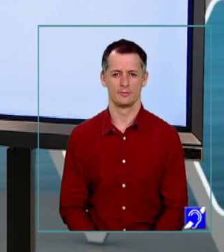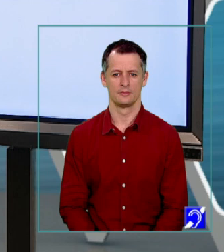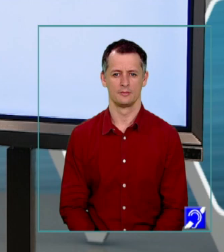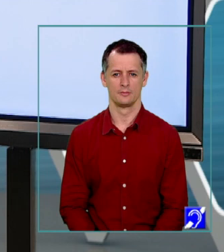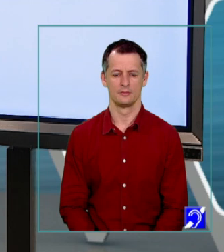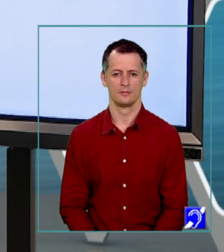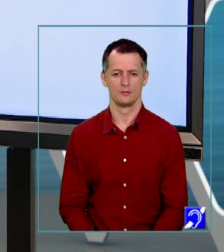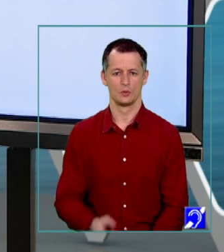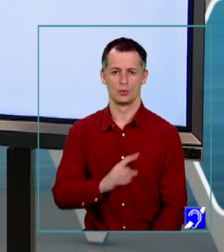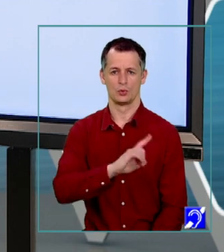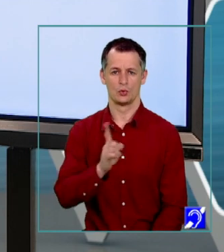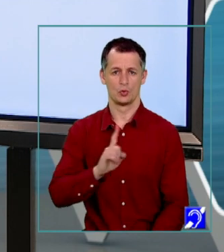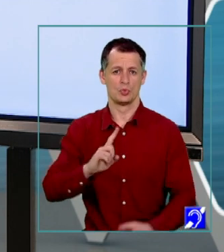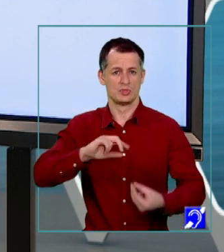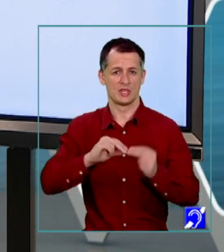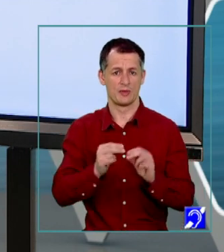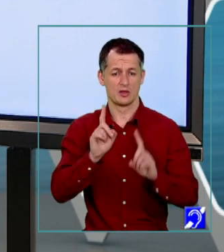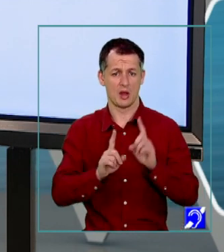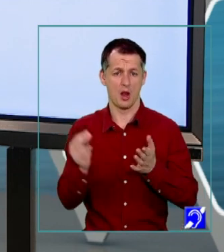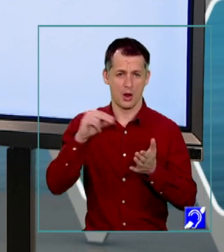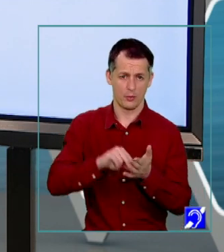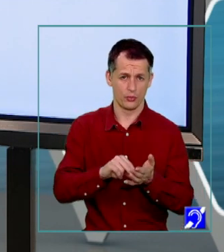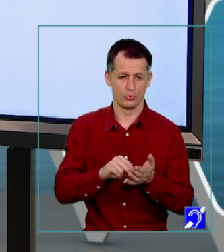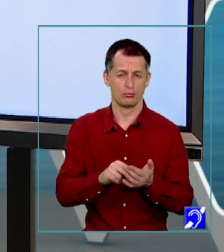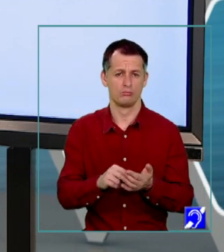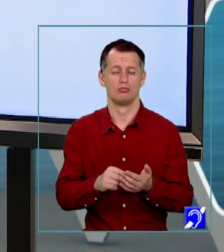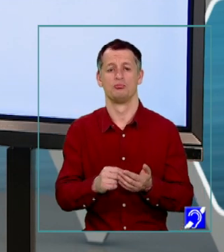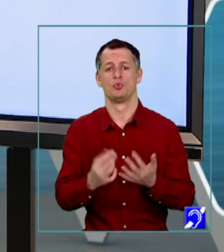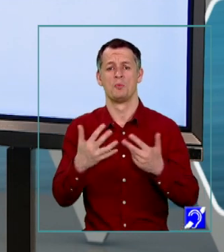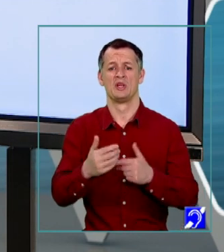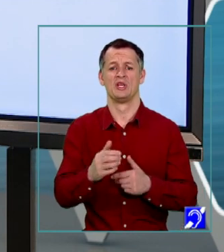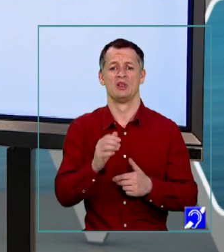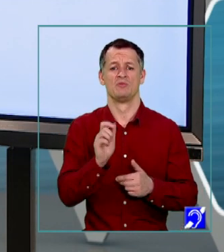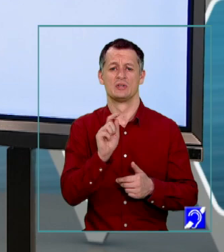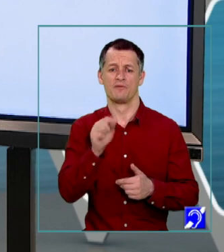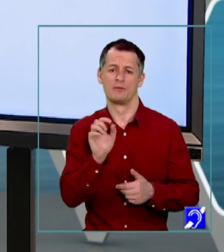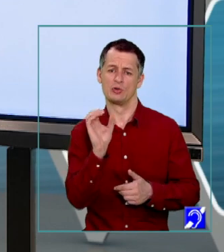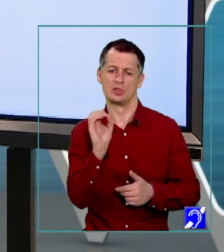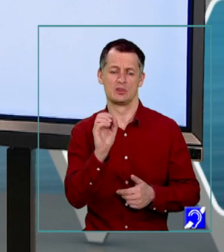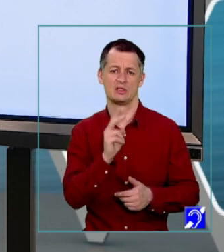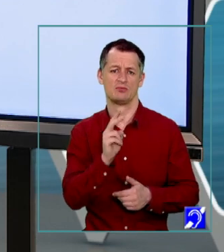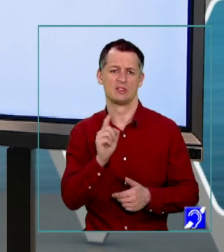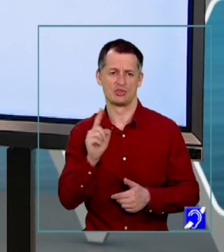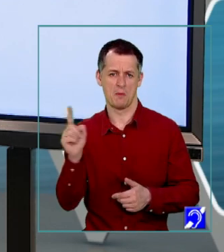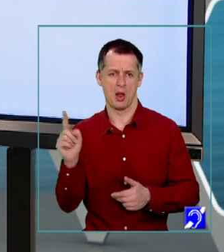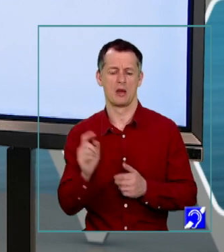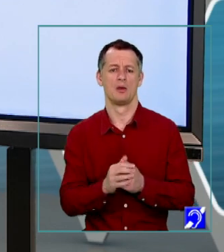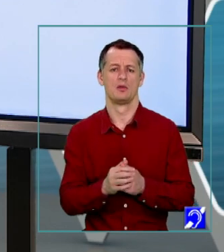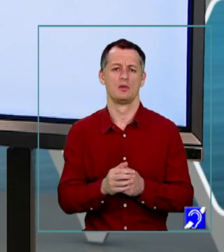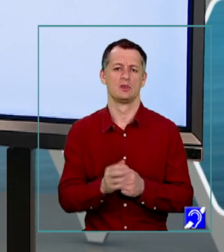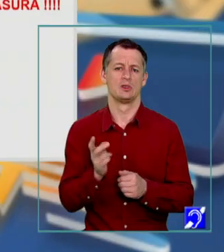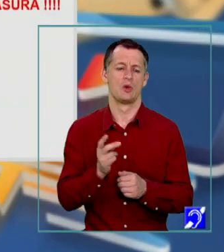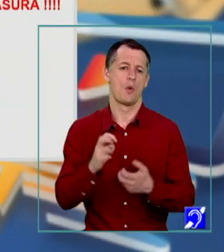Nu înseamnă că dacă veți pune un număr de 5 decimale se va considera greșeală, dar aveți grijă, pentru că